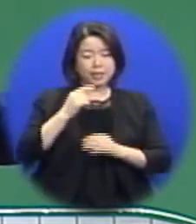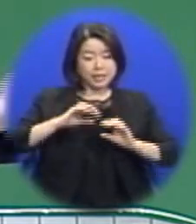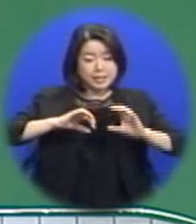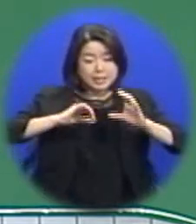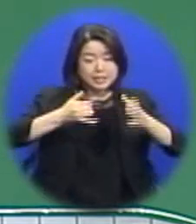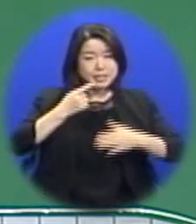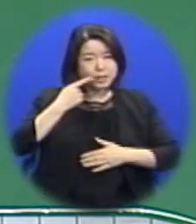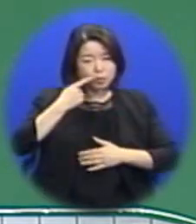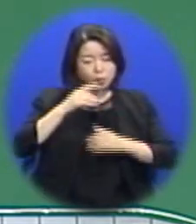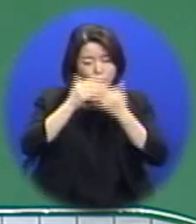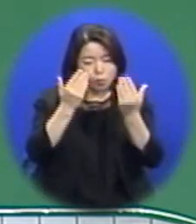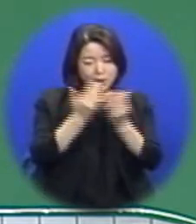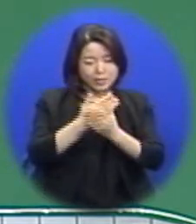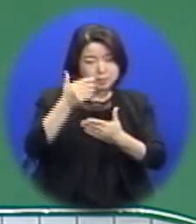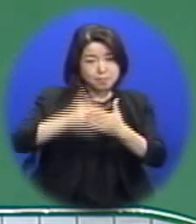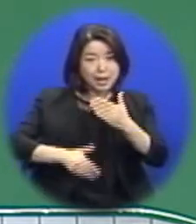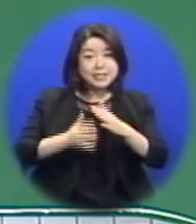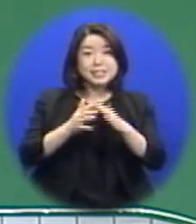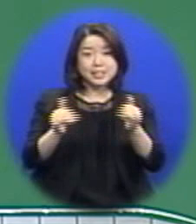완전히 빠진 사람.